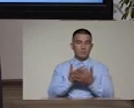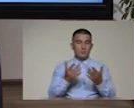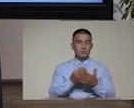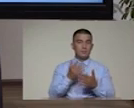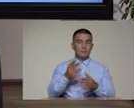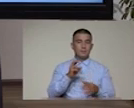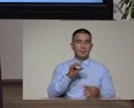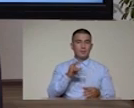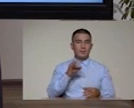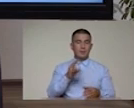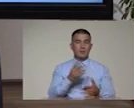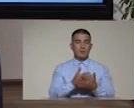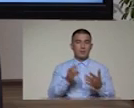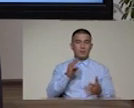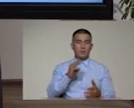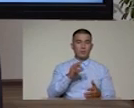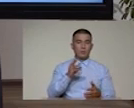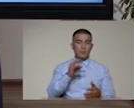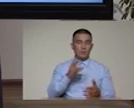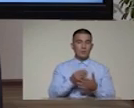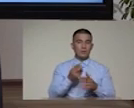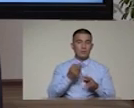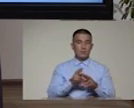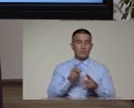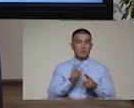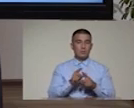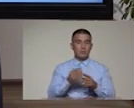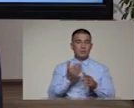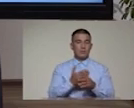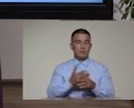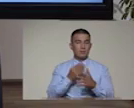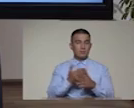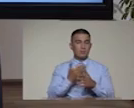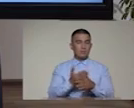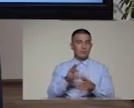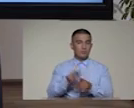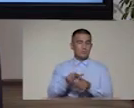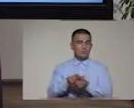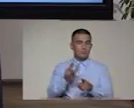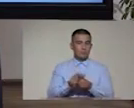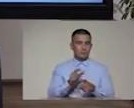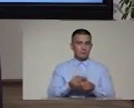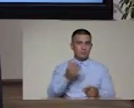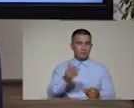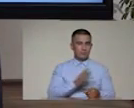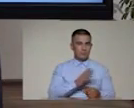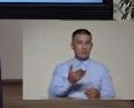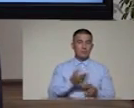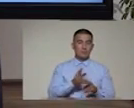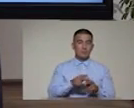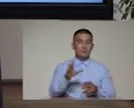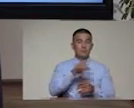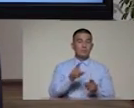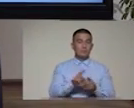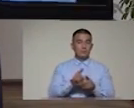va tomon yordamchi so'zlari ko'makchi ekanligini bilasiz. Siz ham belgilab olishga